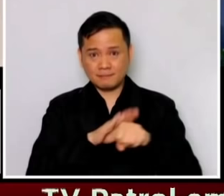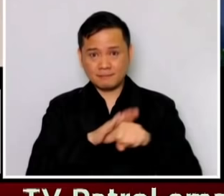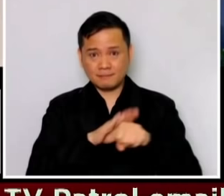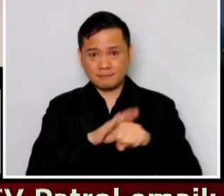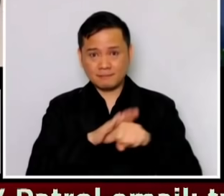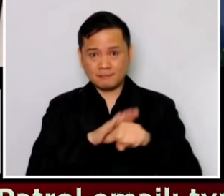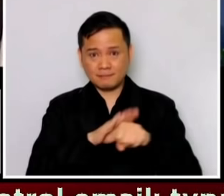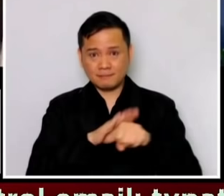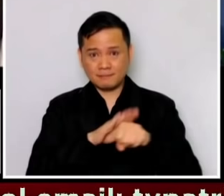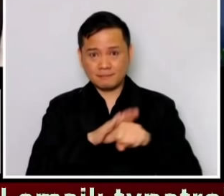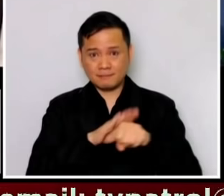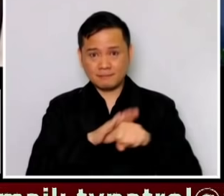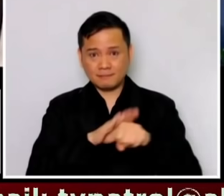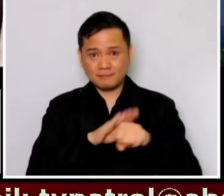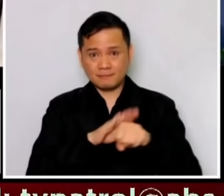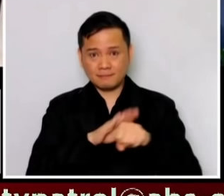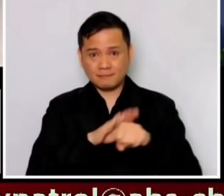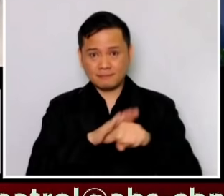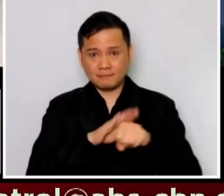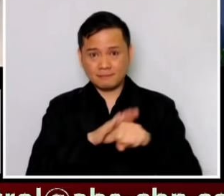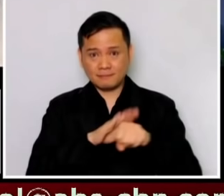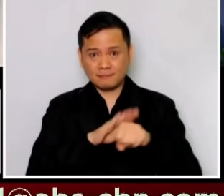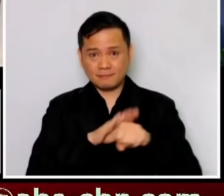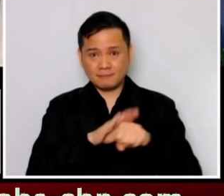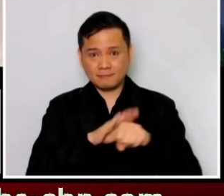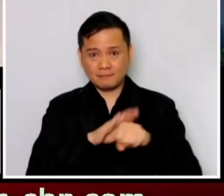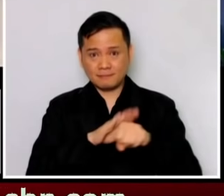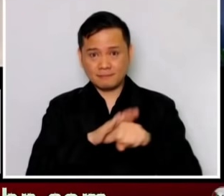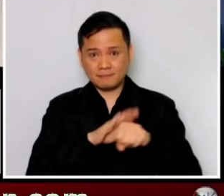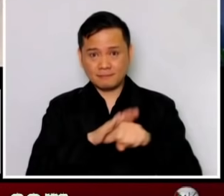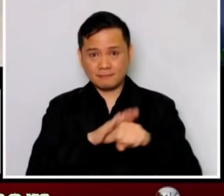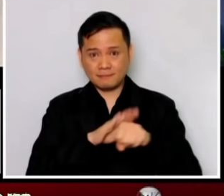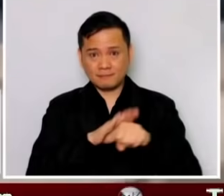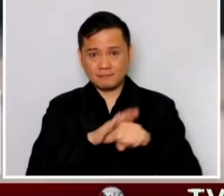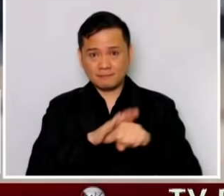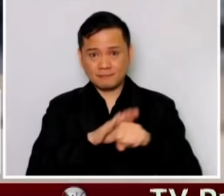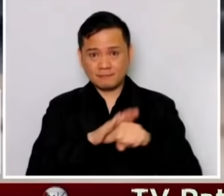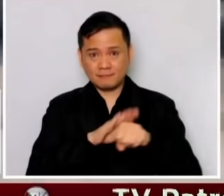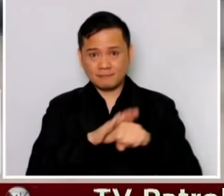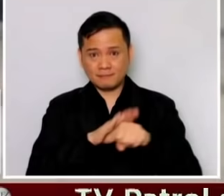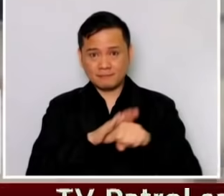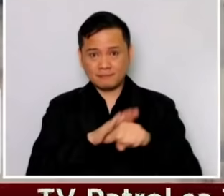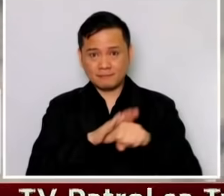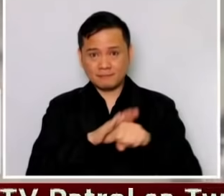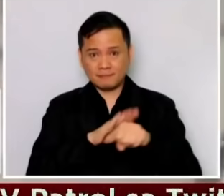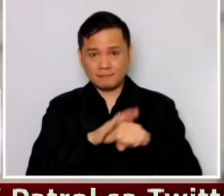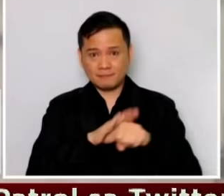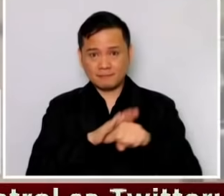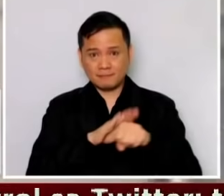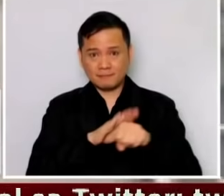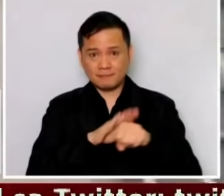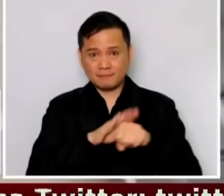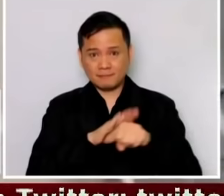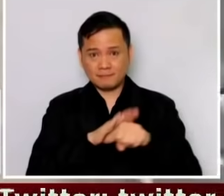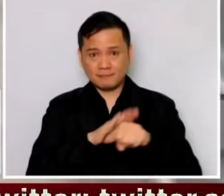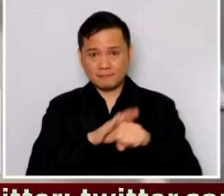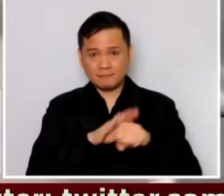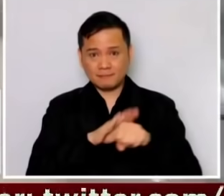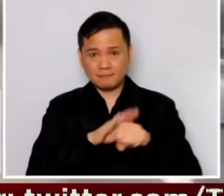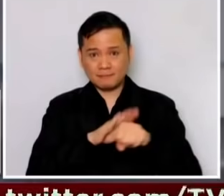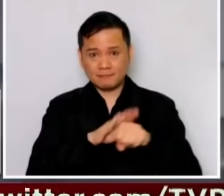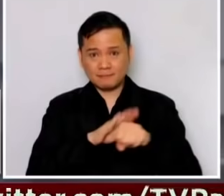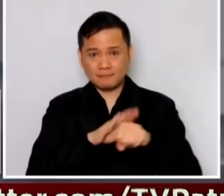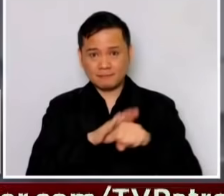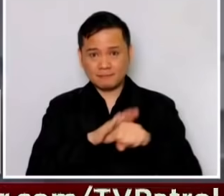mga branches. Available yan sa website. I-submit lang yung mga forms. Sa GSIS naman, required na